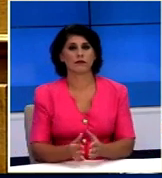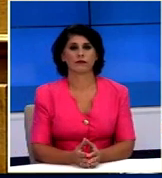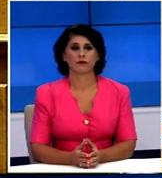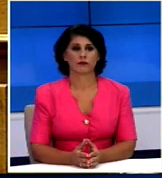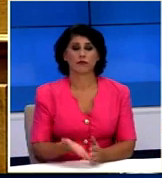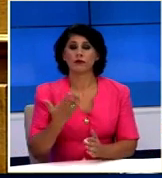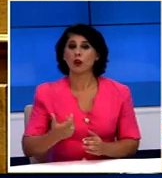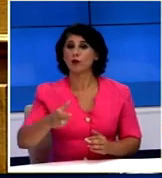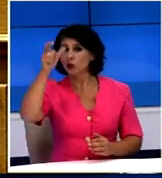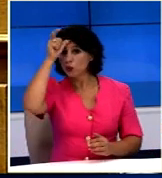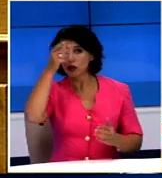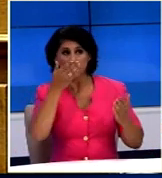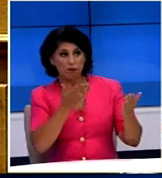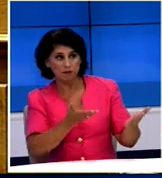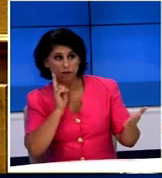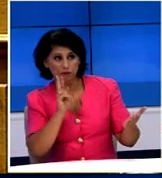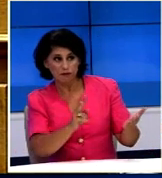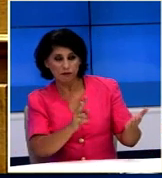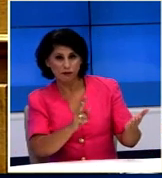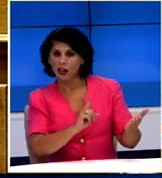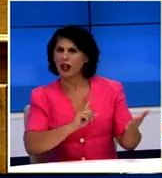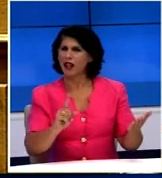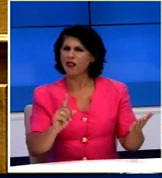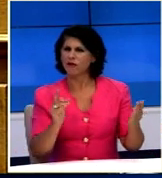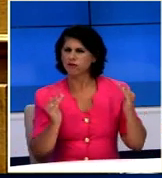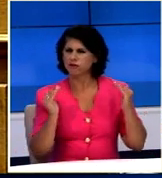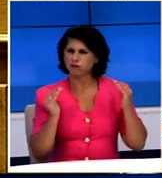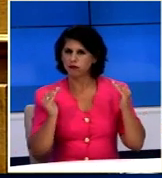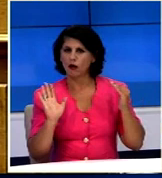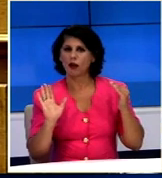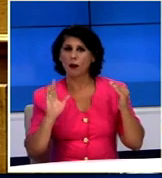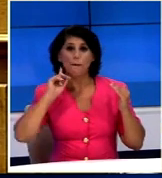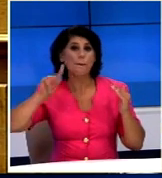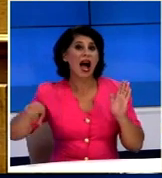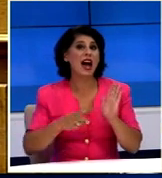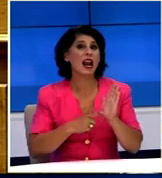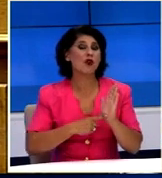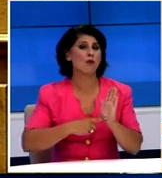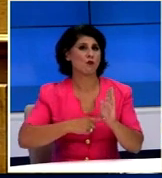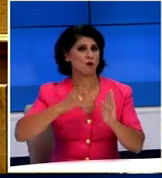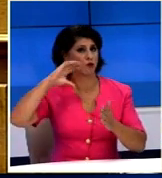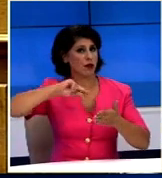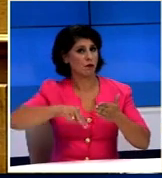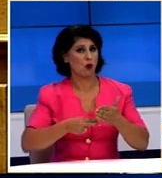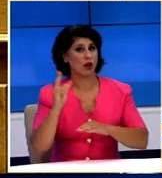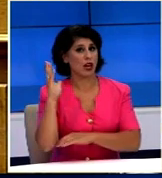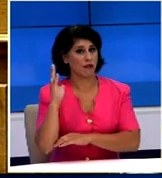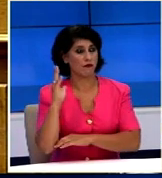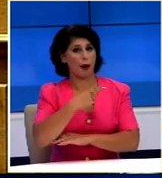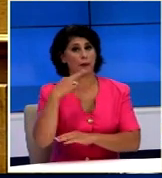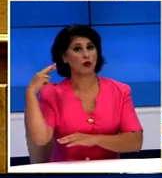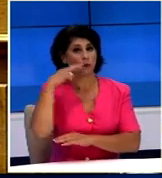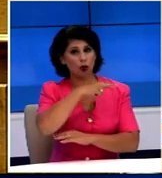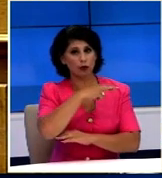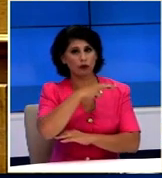Έχουμε μια Τουρκία η οποία δεν δίστασε να συνάψει ένα παράνομο μνημόνιο με τη Λιβύη, με τον Πρωθυπουργό